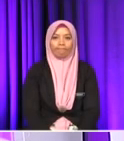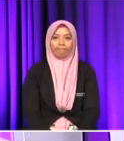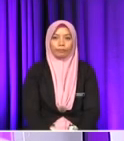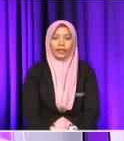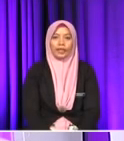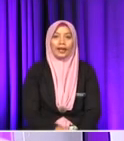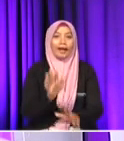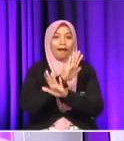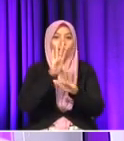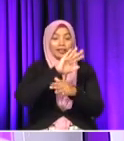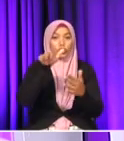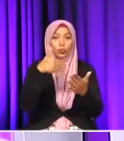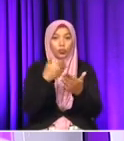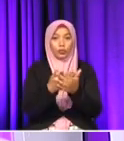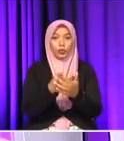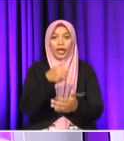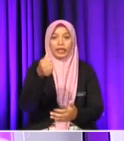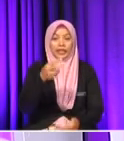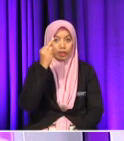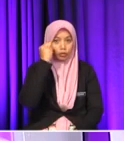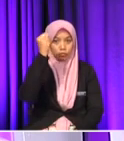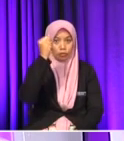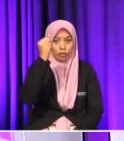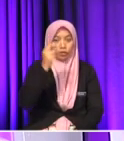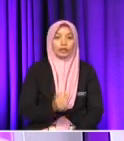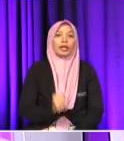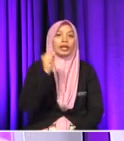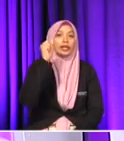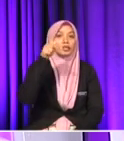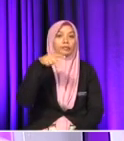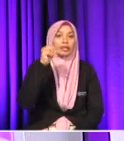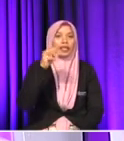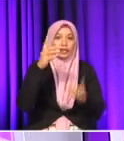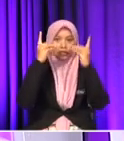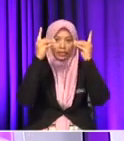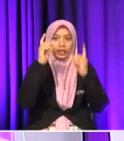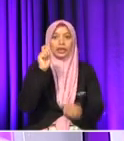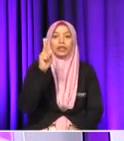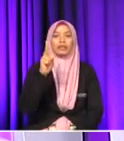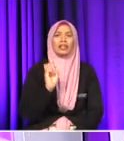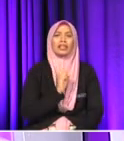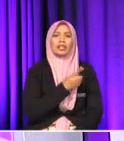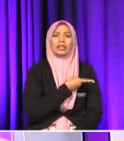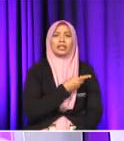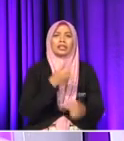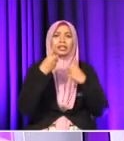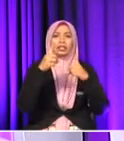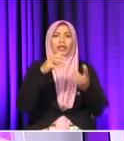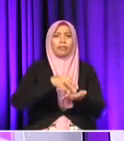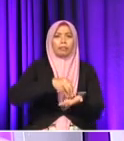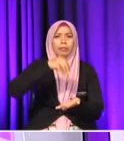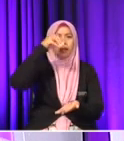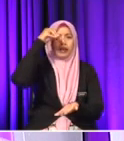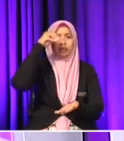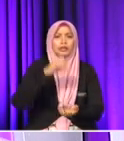Hai semua anda sedang menonton sukses SPM 2022 sedang belajar mata pelajaran yang sangat